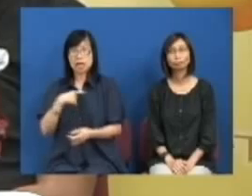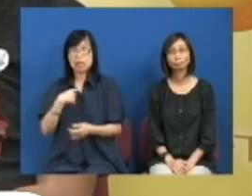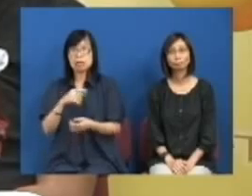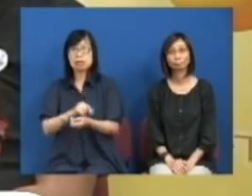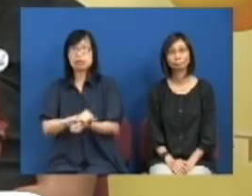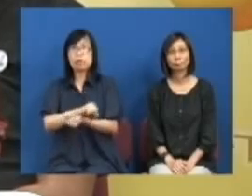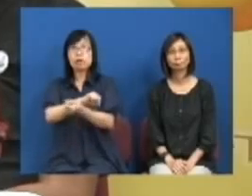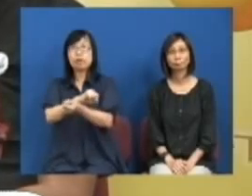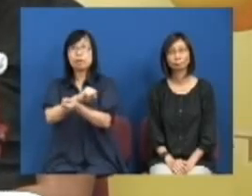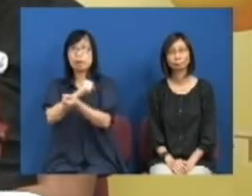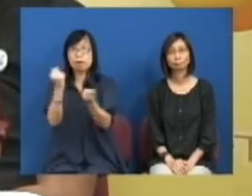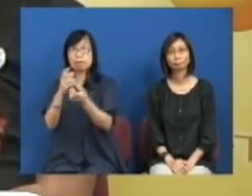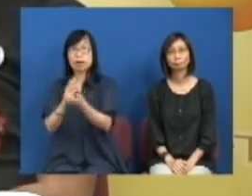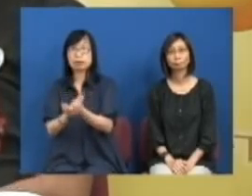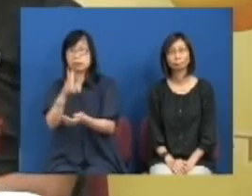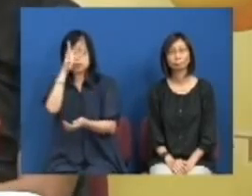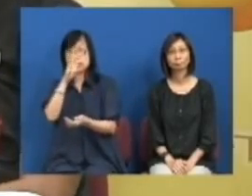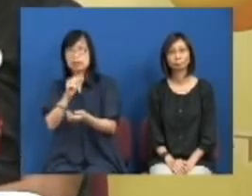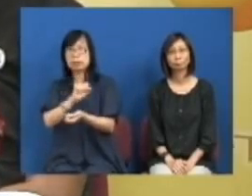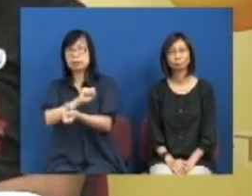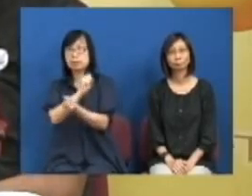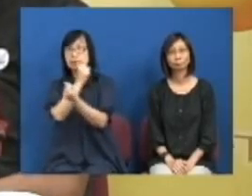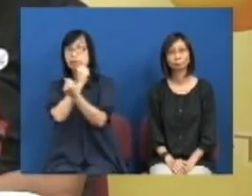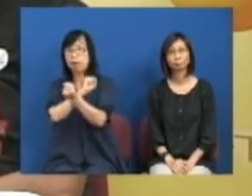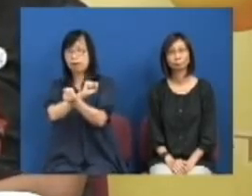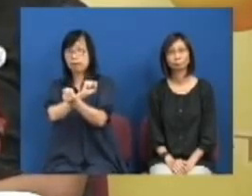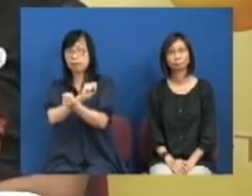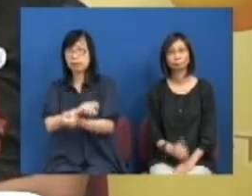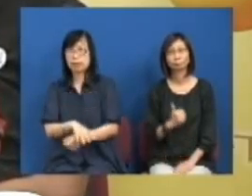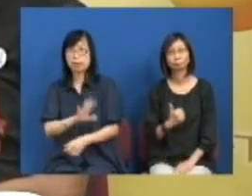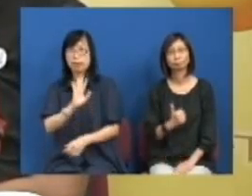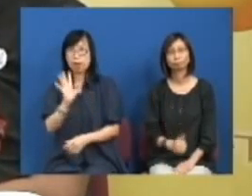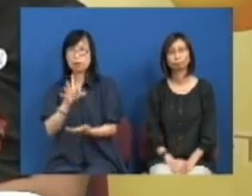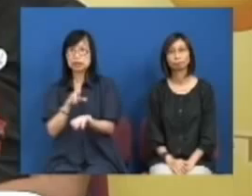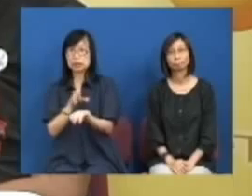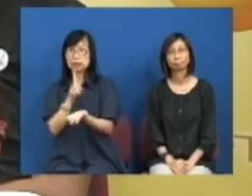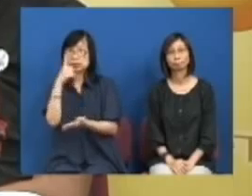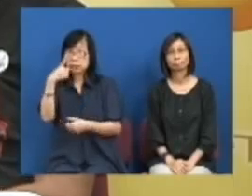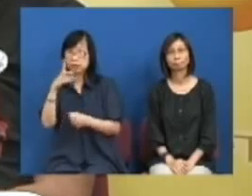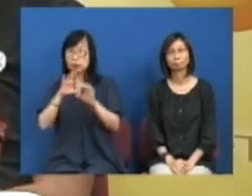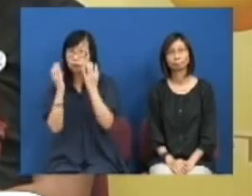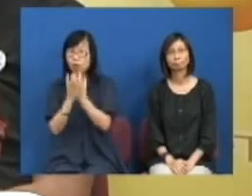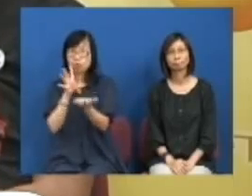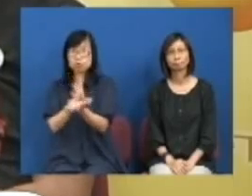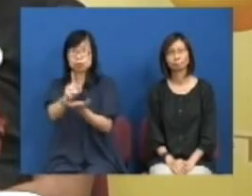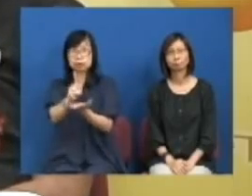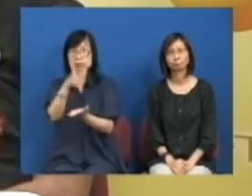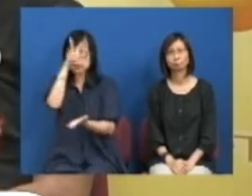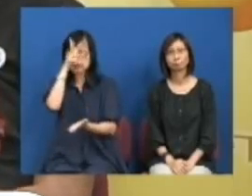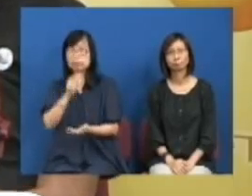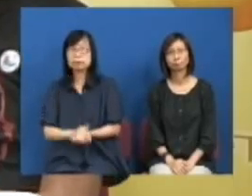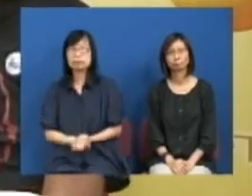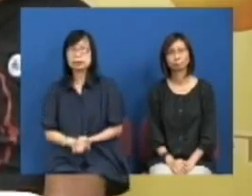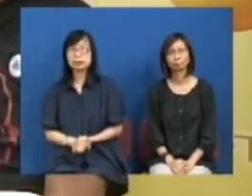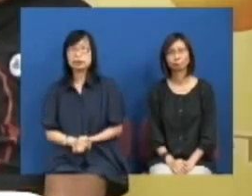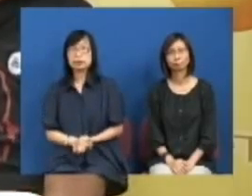的被捕文民，尤其是政治犯，而且還有結束一黨專政，追究屠城的責任，建設